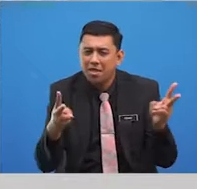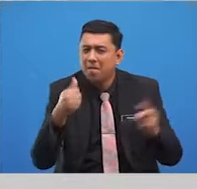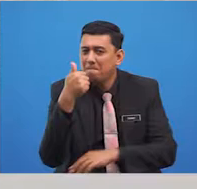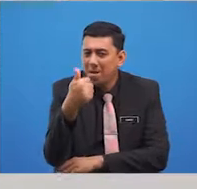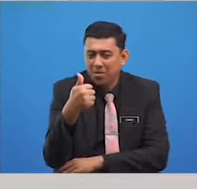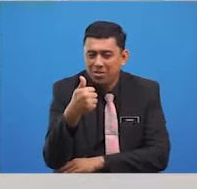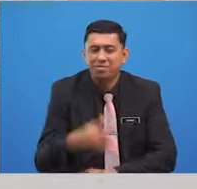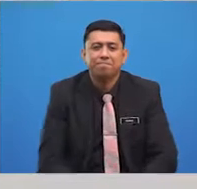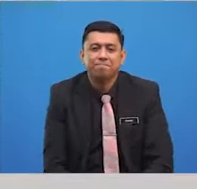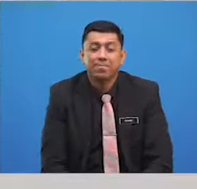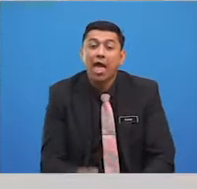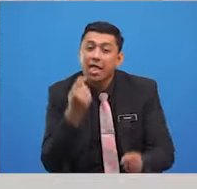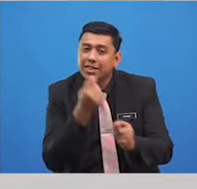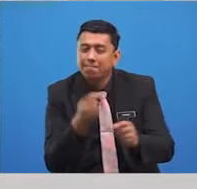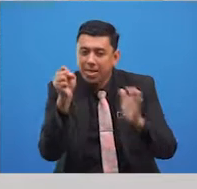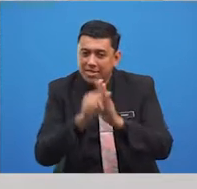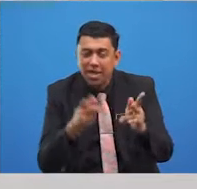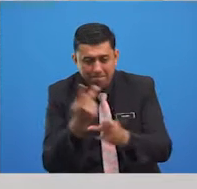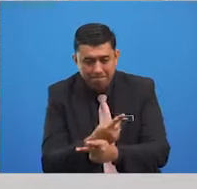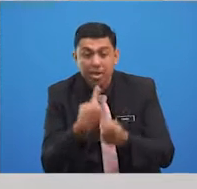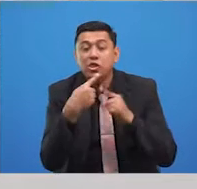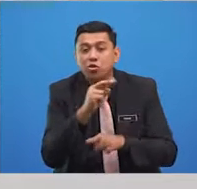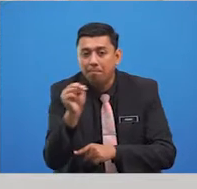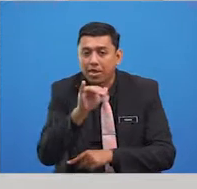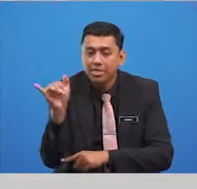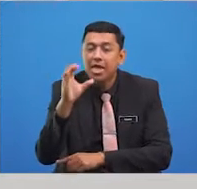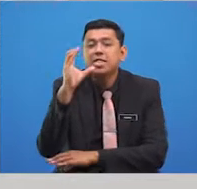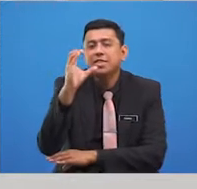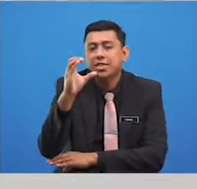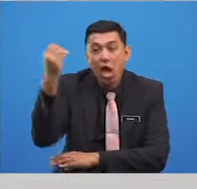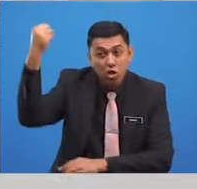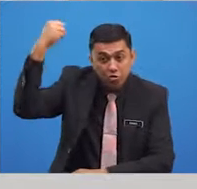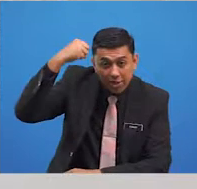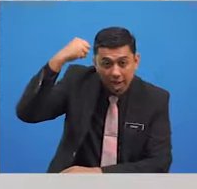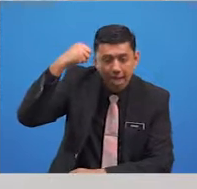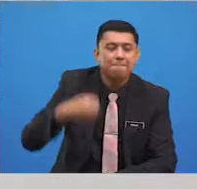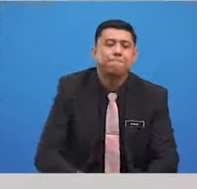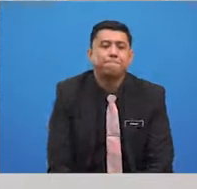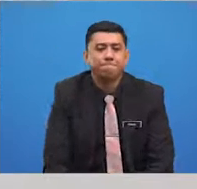Sangat bagus, murid-murid. Tepat sekali. Jawapannya ialah C. Suria.